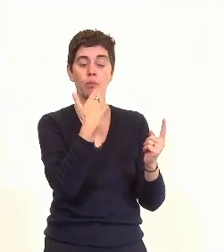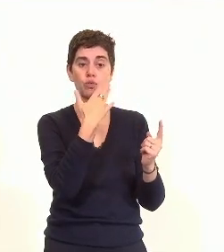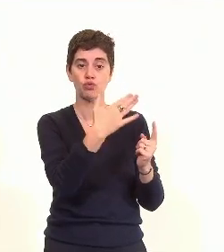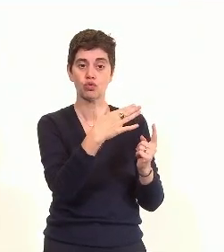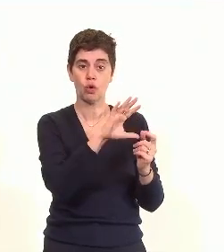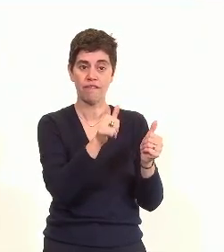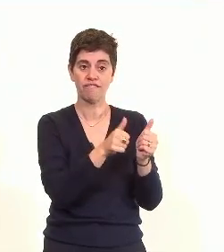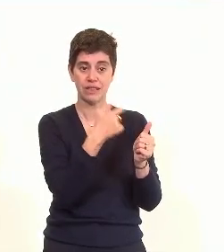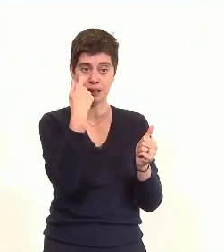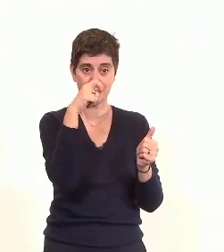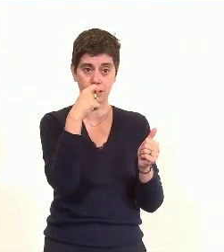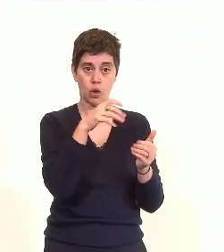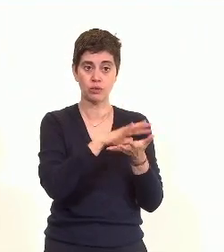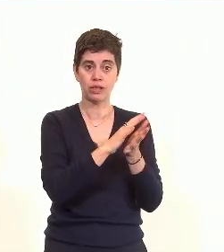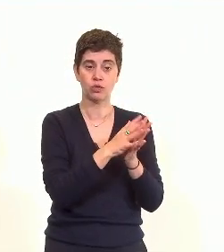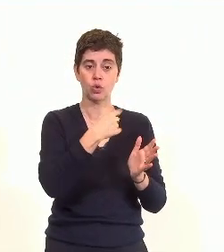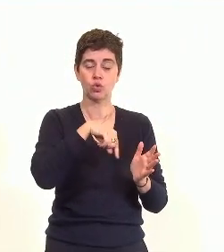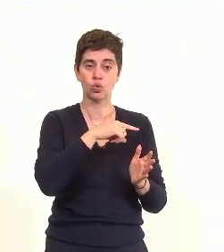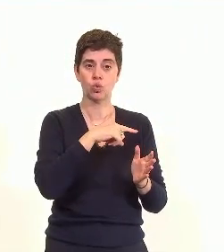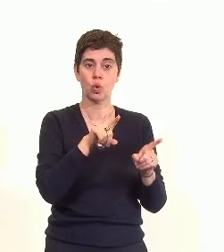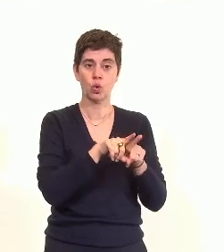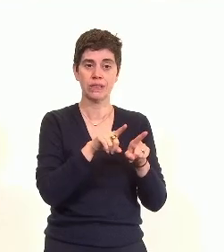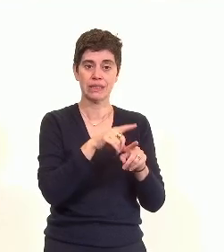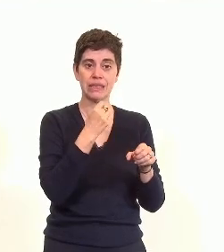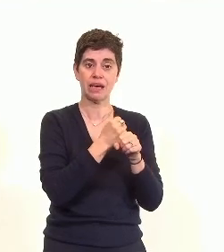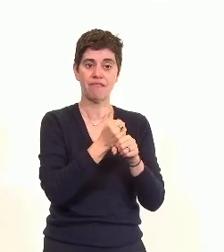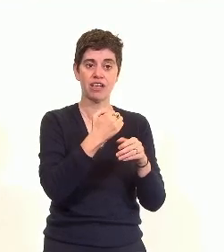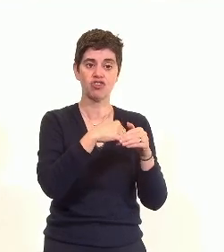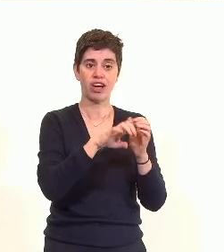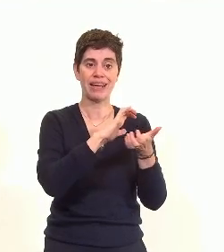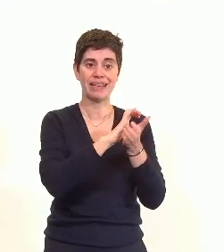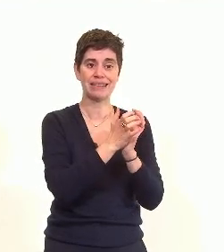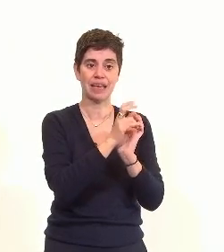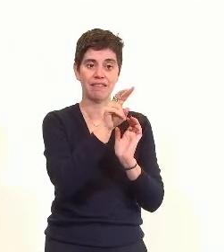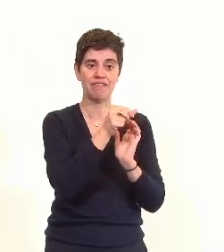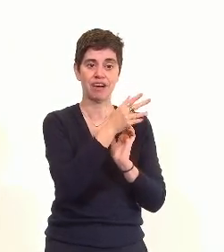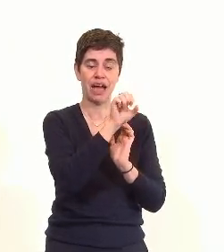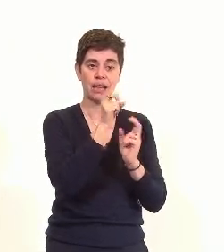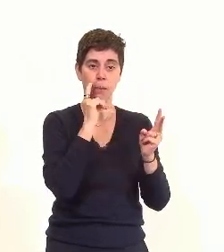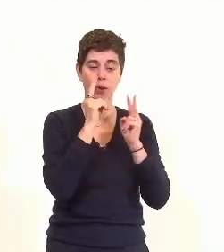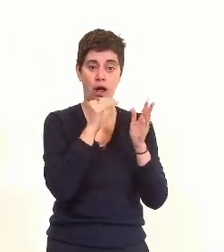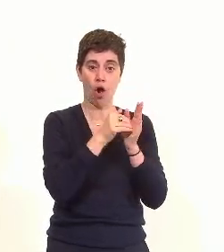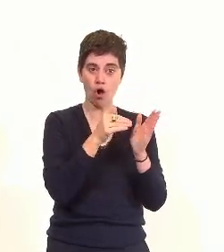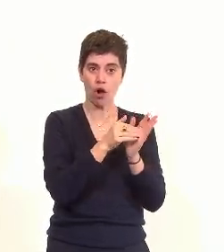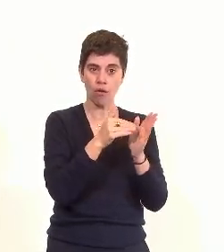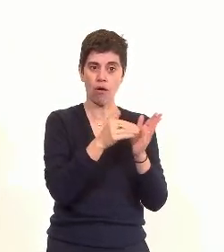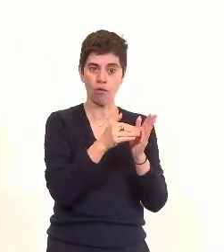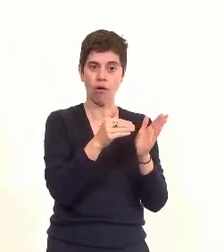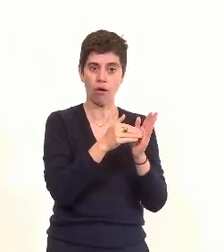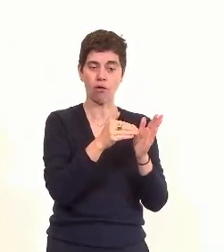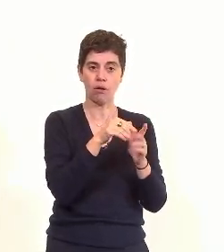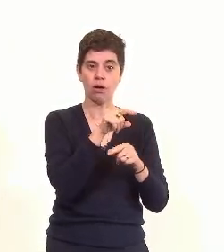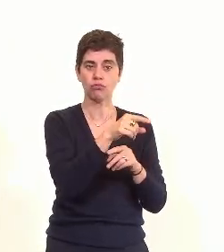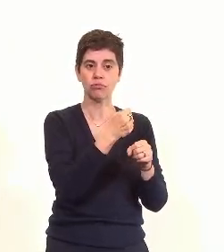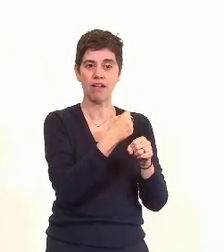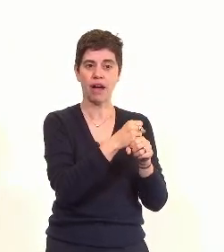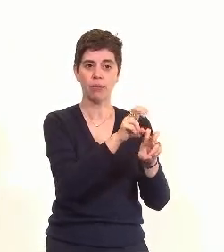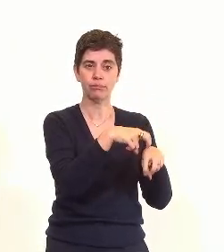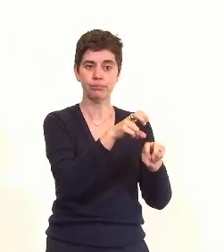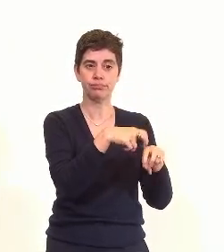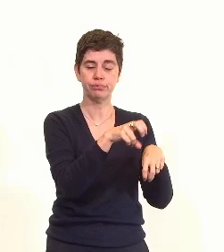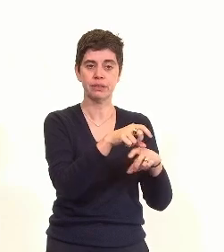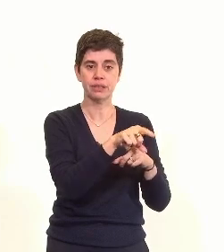l'association Nous aussi. Vous travaillez en espace vert à l'ESAT de Vannes depuis bientôt 15 ans. Encore en Bretagne, on était déjà en Bretagne, on reste en Bretagne. On